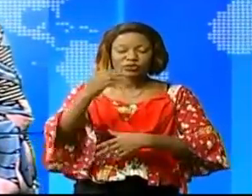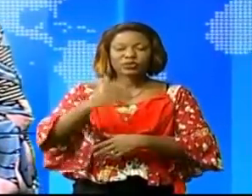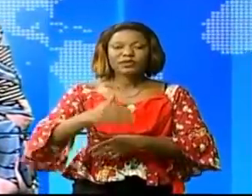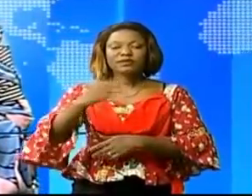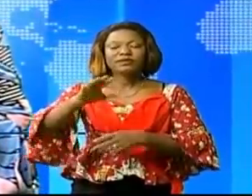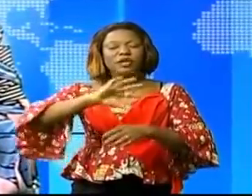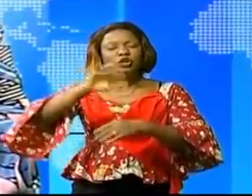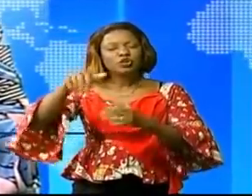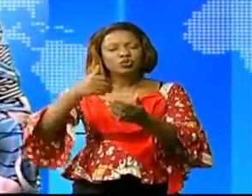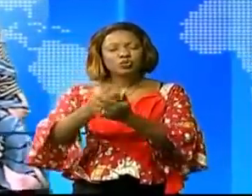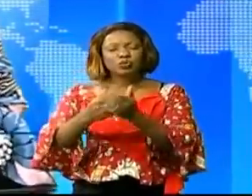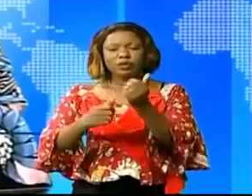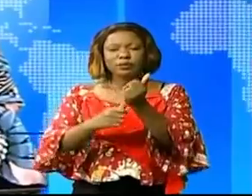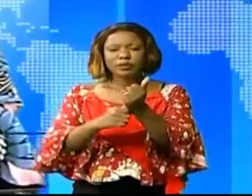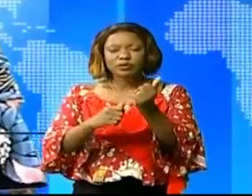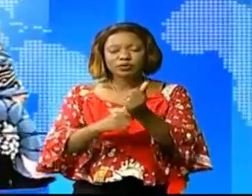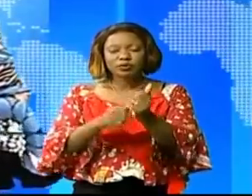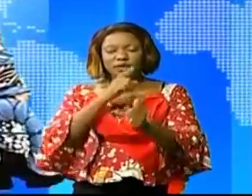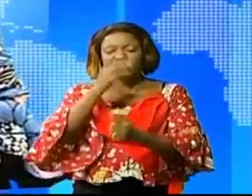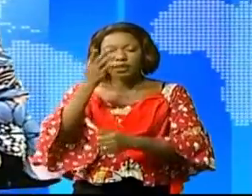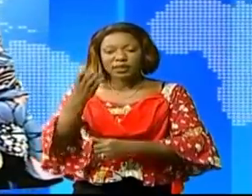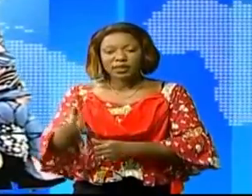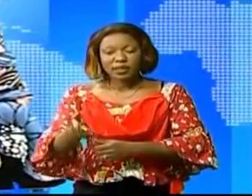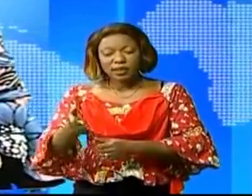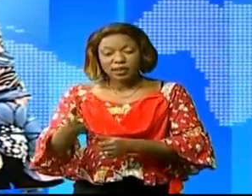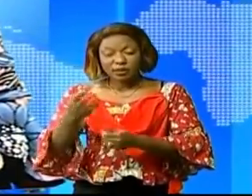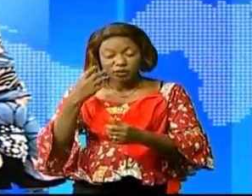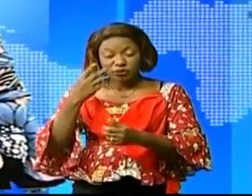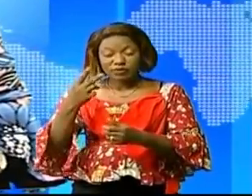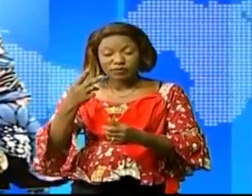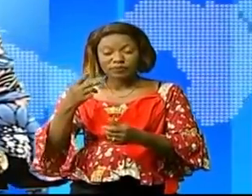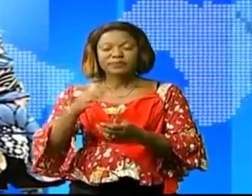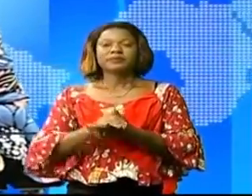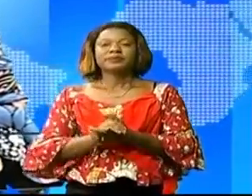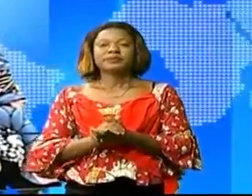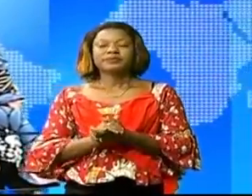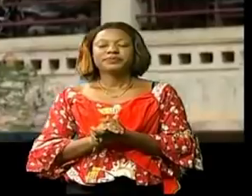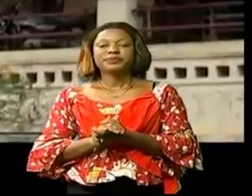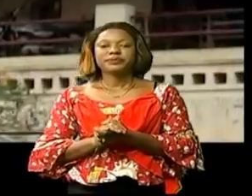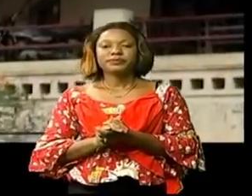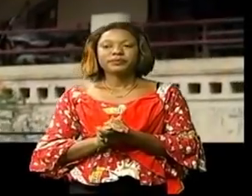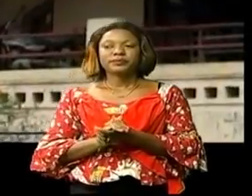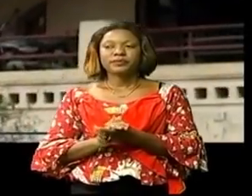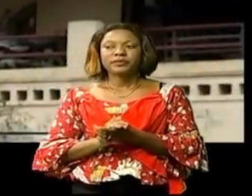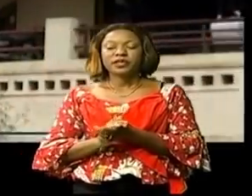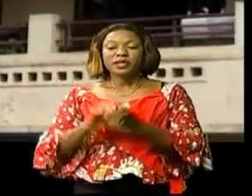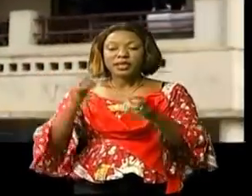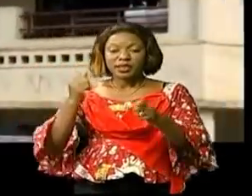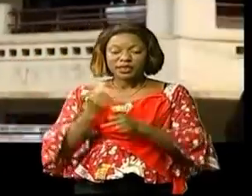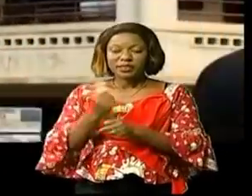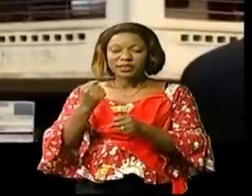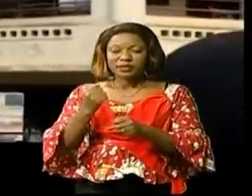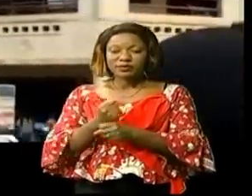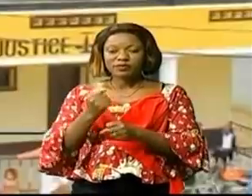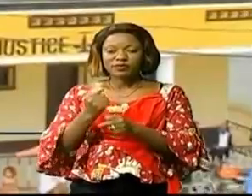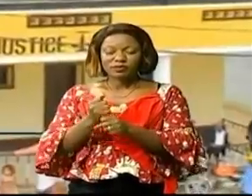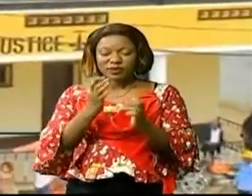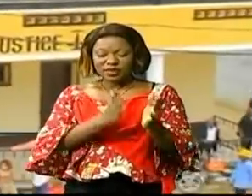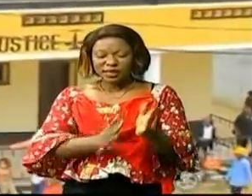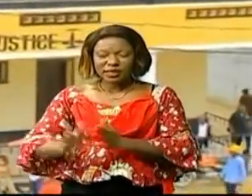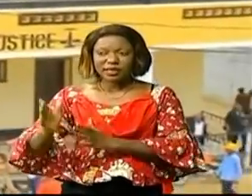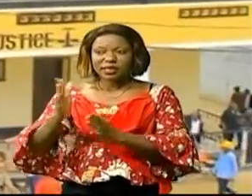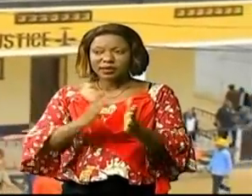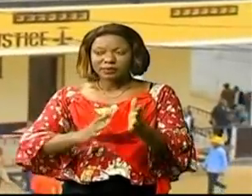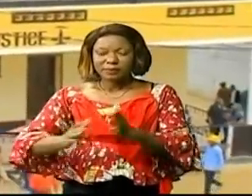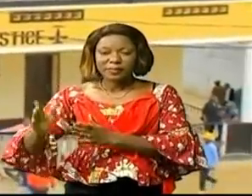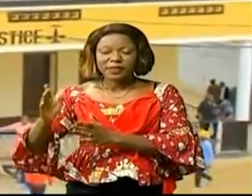tous les membres de la cour d'appel de Kindu, nous dire aux dépendants. Les travaux de réhabilitation du palais de